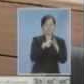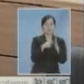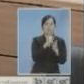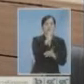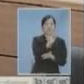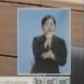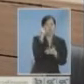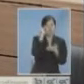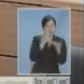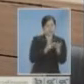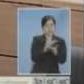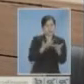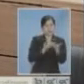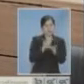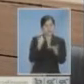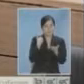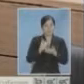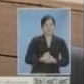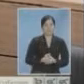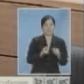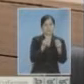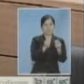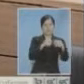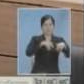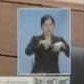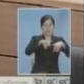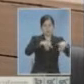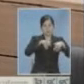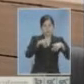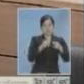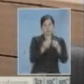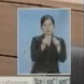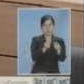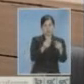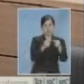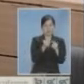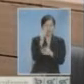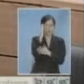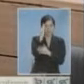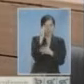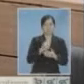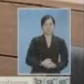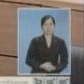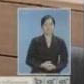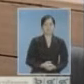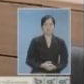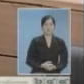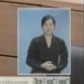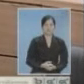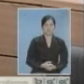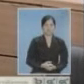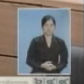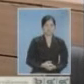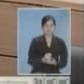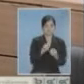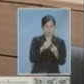คิดต้องทำให้ประชาท่านประธานไม่ทราบก็ให้ประชาชนรู้ก็ยังดีเพราะก็ถ่ายทอดไปนะครับเพราะนั้น